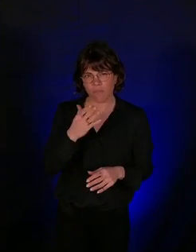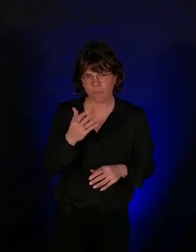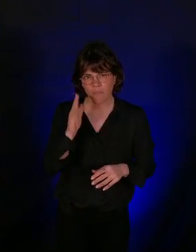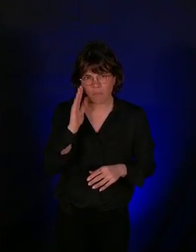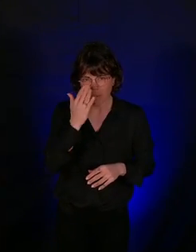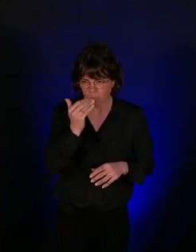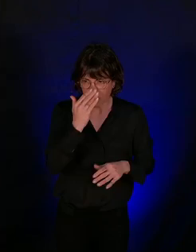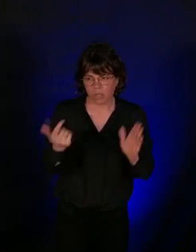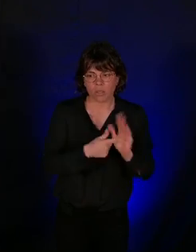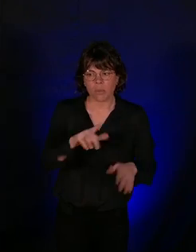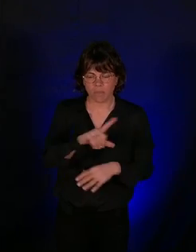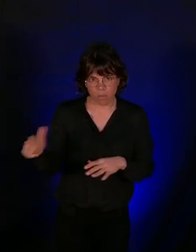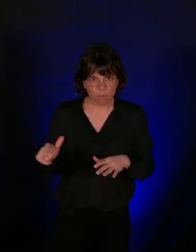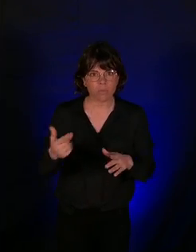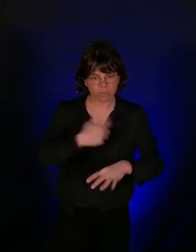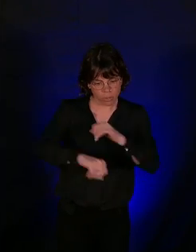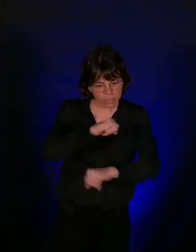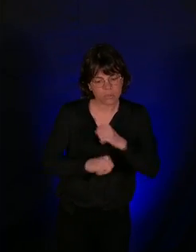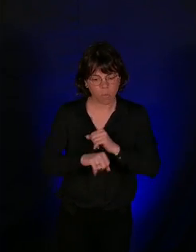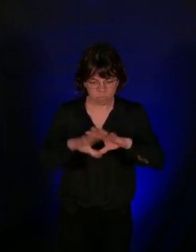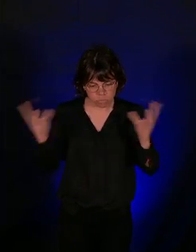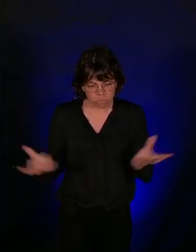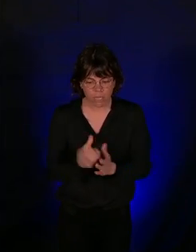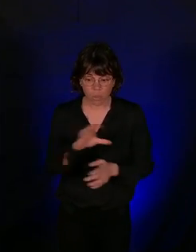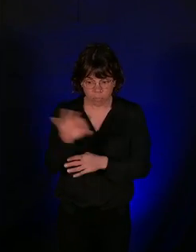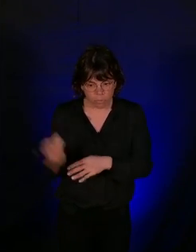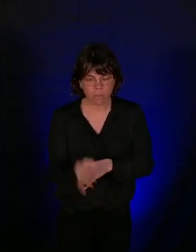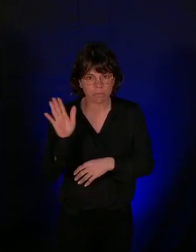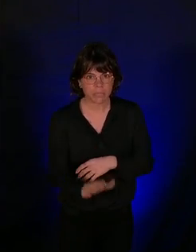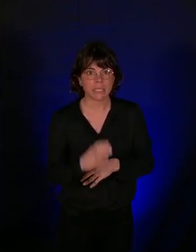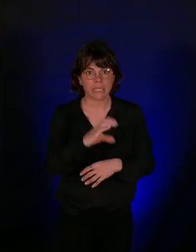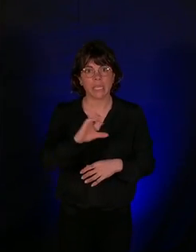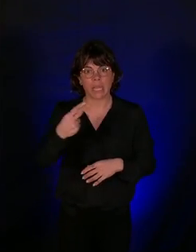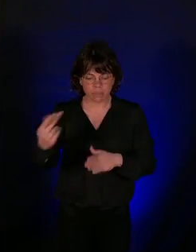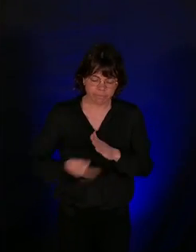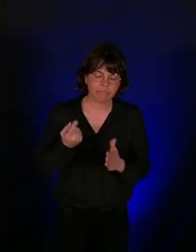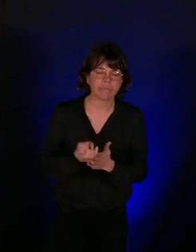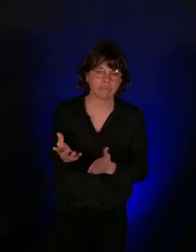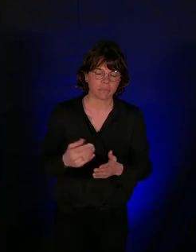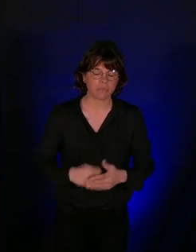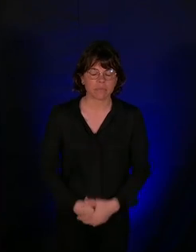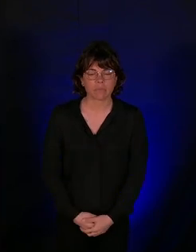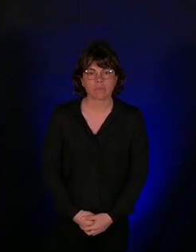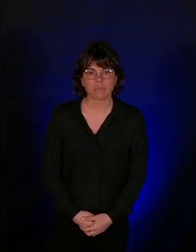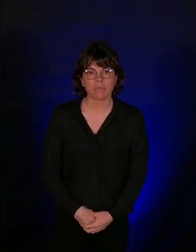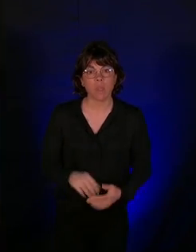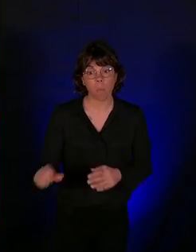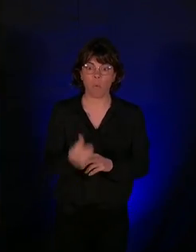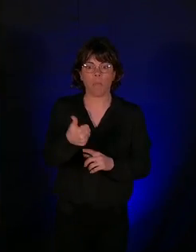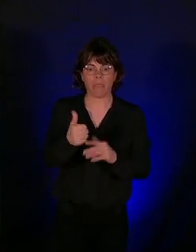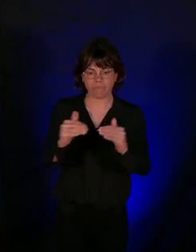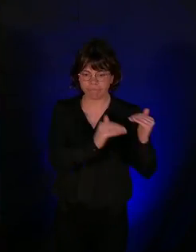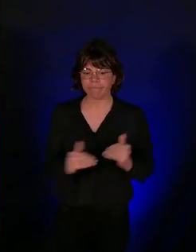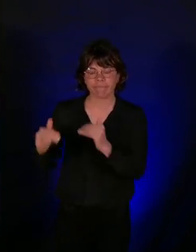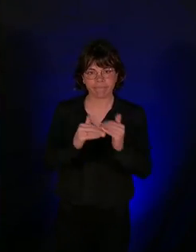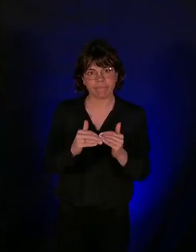% par les organisations du CCN que je tiens ici à rappeler premièrement parité au sein de